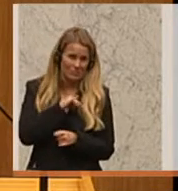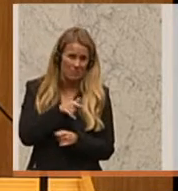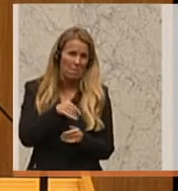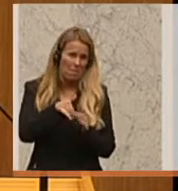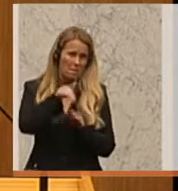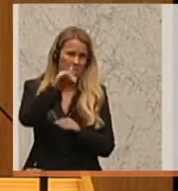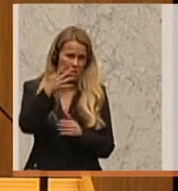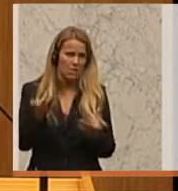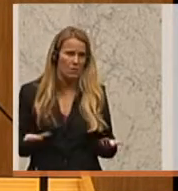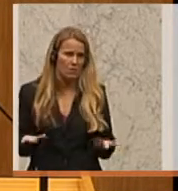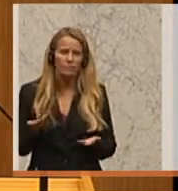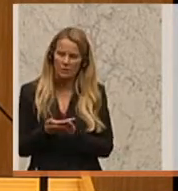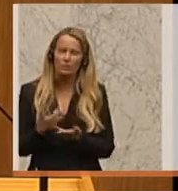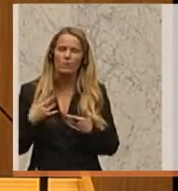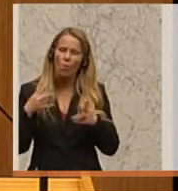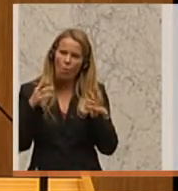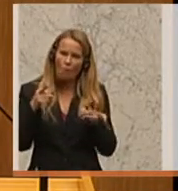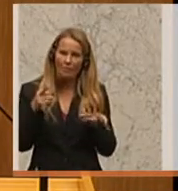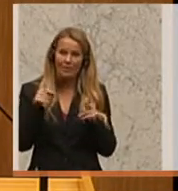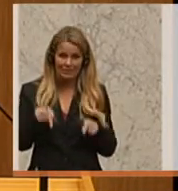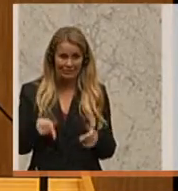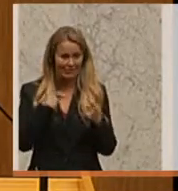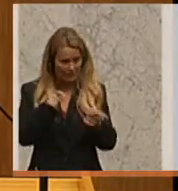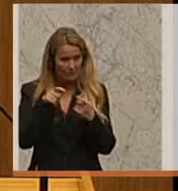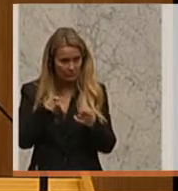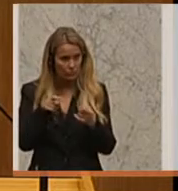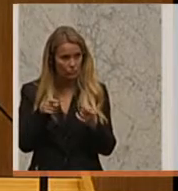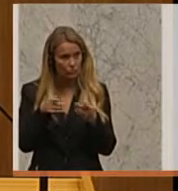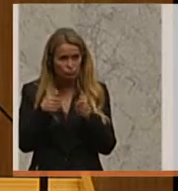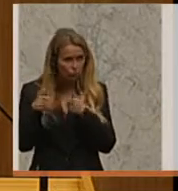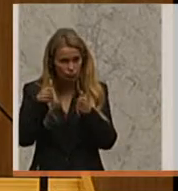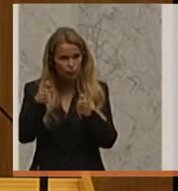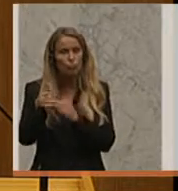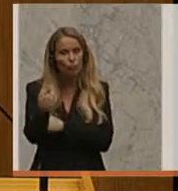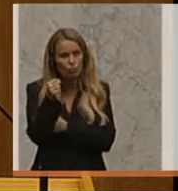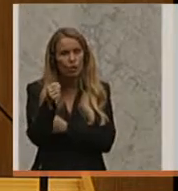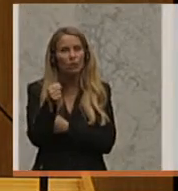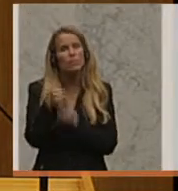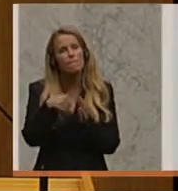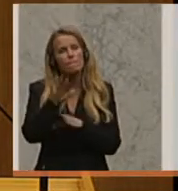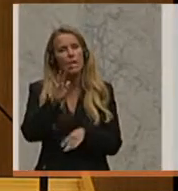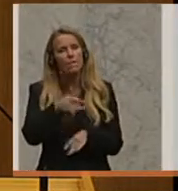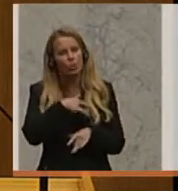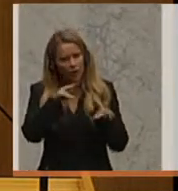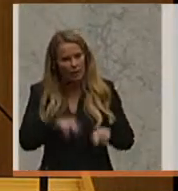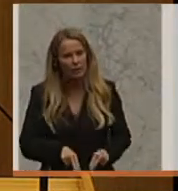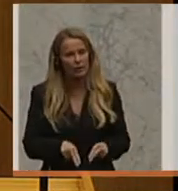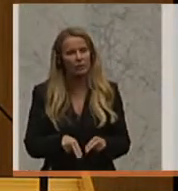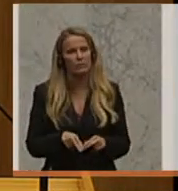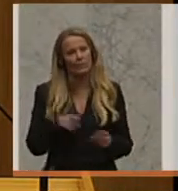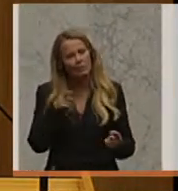ich und begrüße auch diese Debatte, die jetzt geführt wird in Richtung Stärkung von mehr Bürgerrechten und der